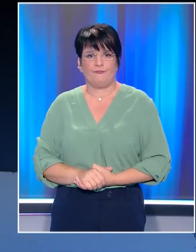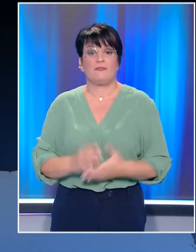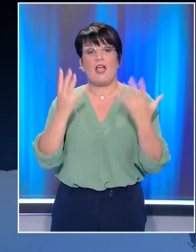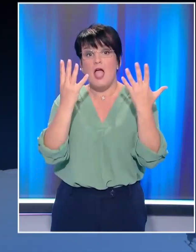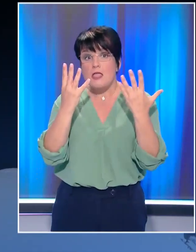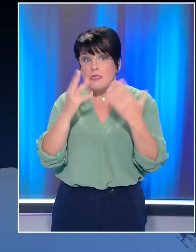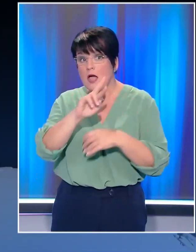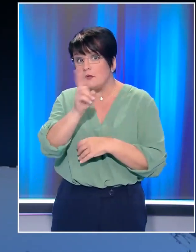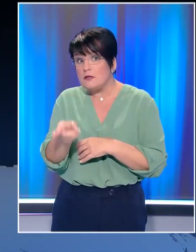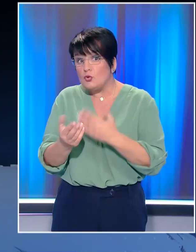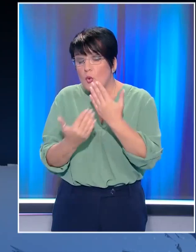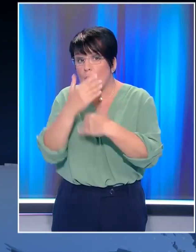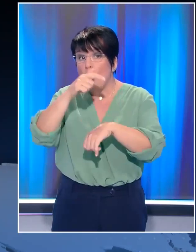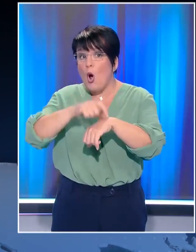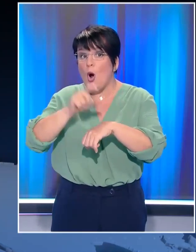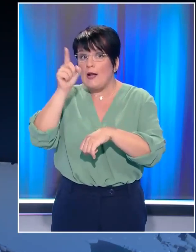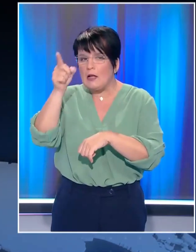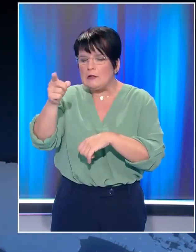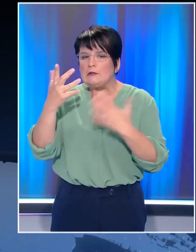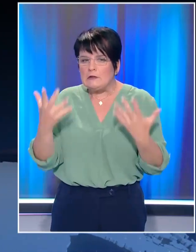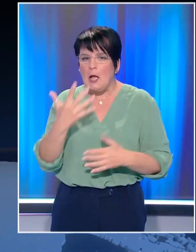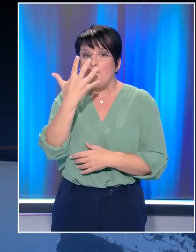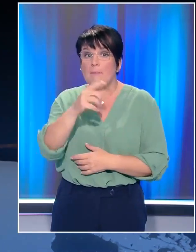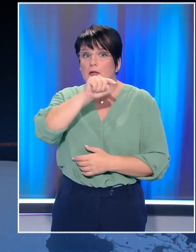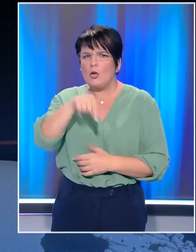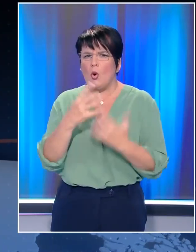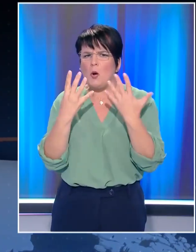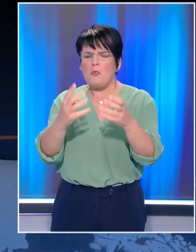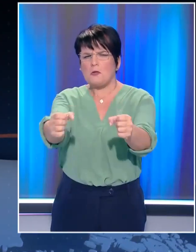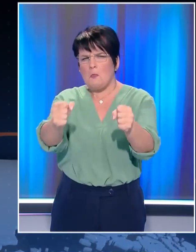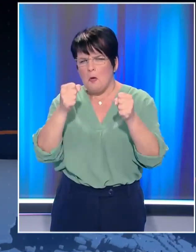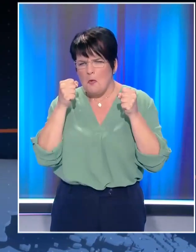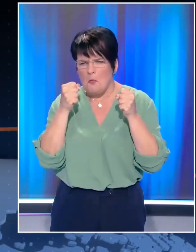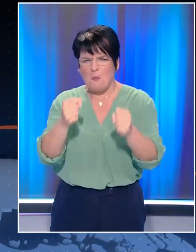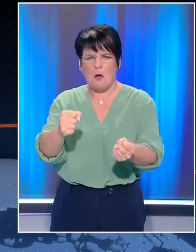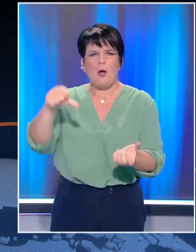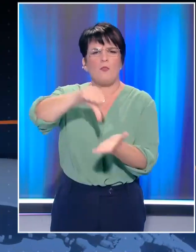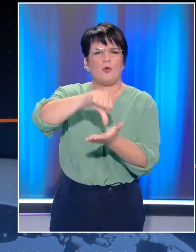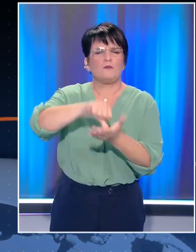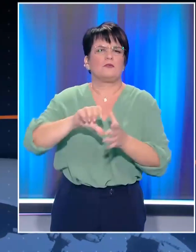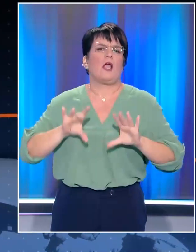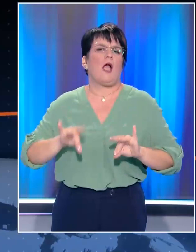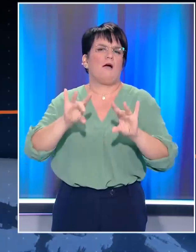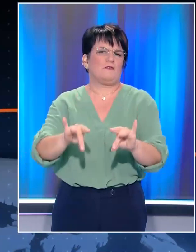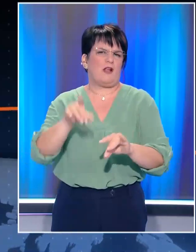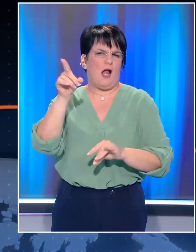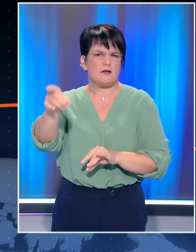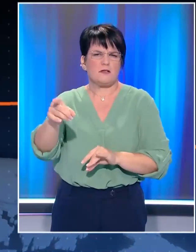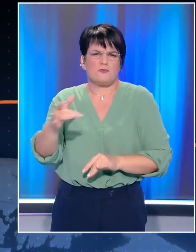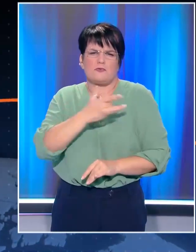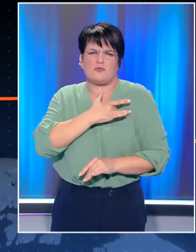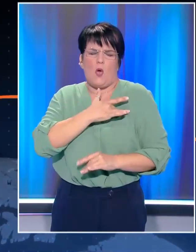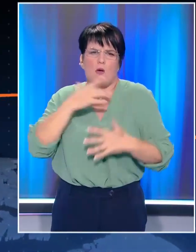9 και 4 το πρωί τοπική ώρα. 5,9 ρίχτερ συγκλονίζουν την Μελβούρνη στην Αυστραλία.